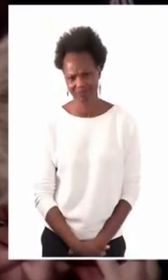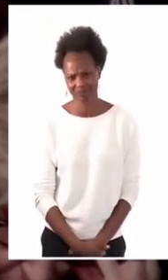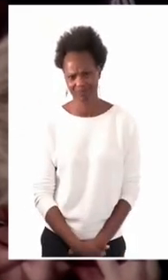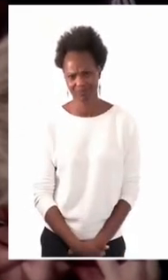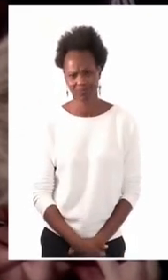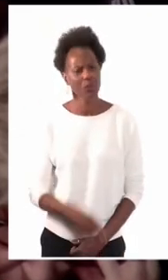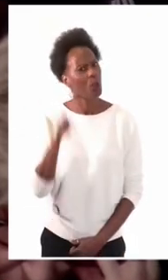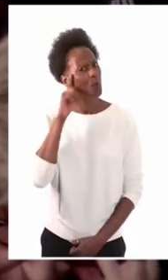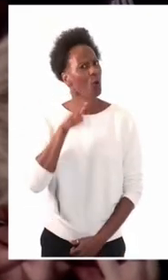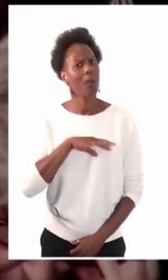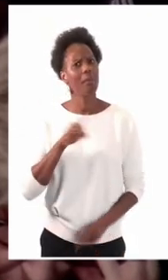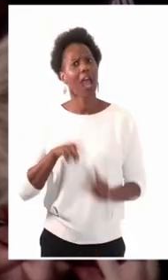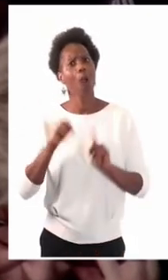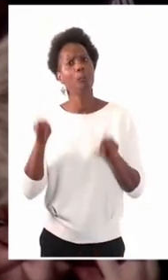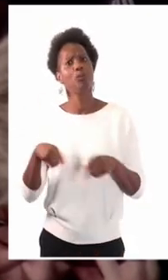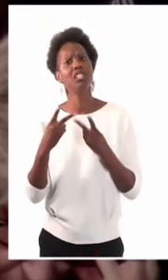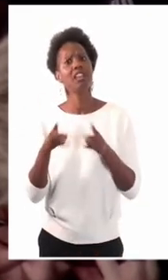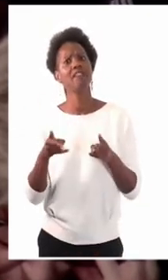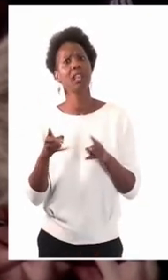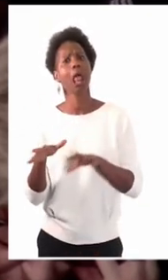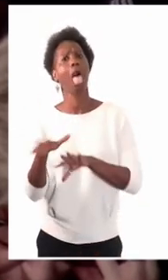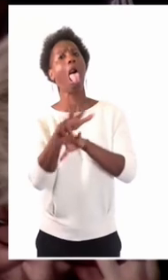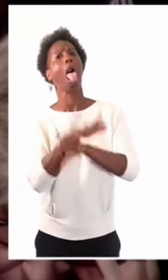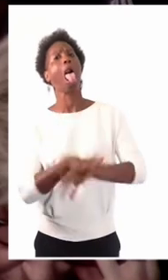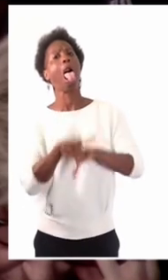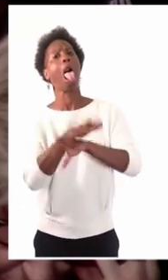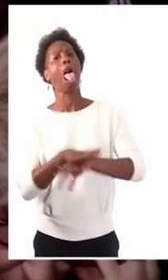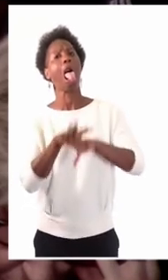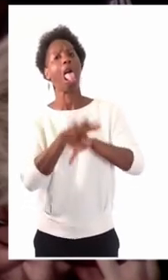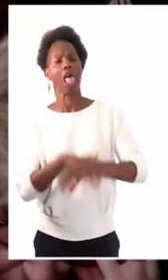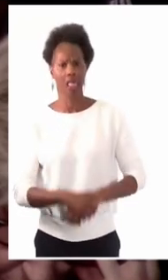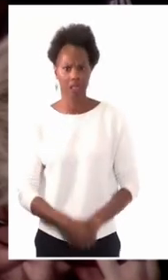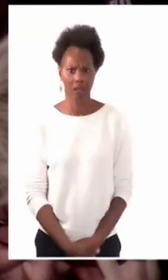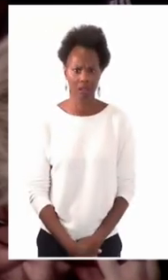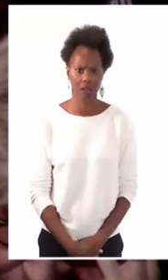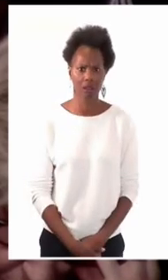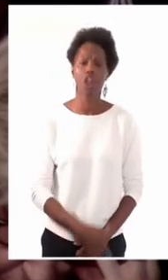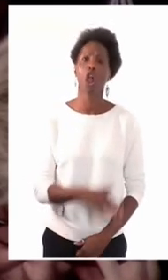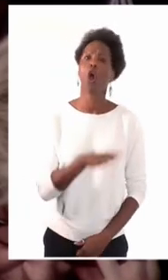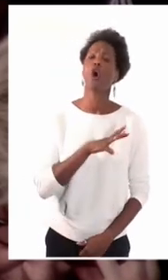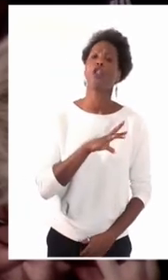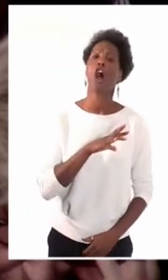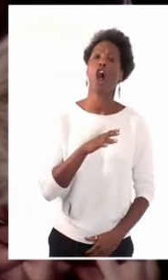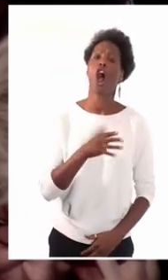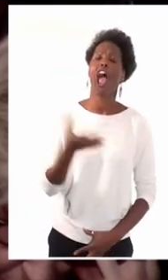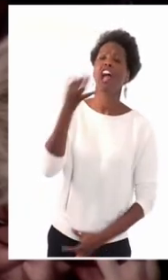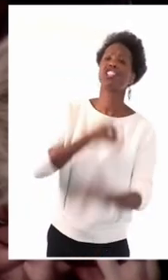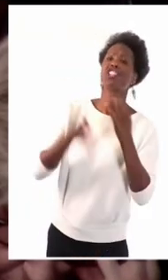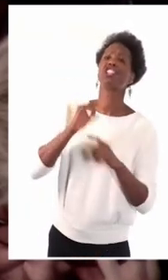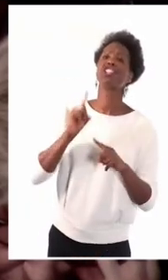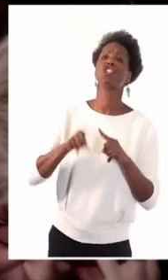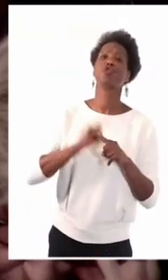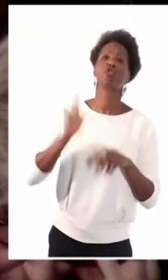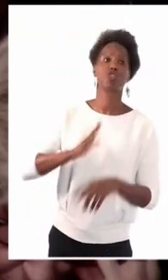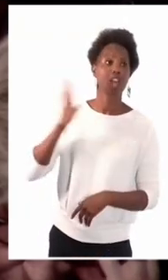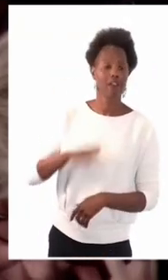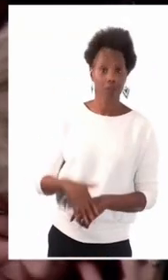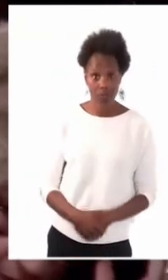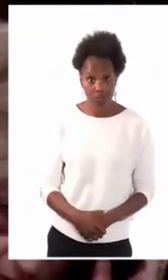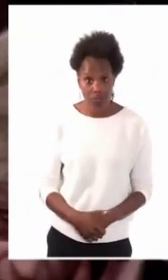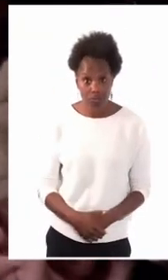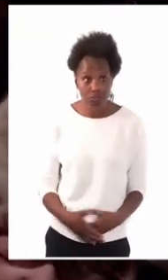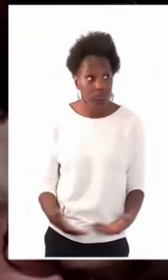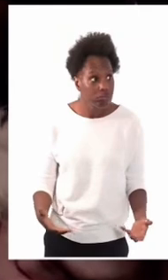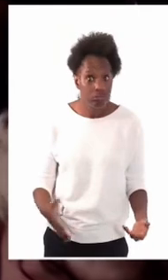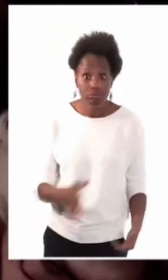réalité budgétaire de la ville avec une double diversion, celle d'une référence au passé. Vous avez remarqué que nous n'avons absolument pas parlé du passé. C'est